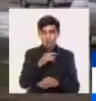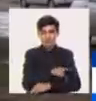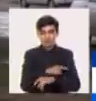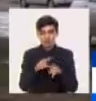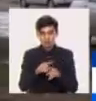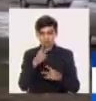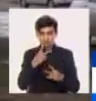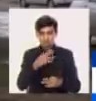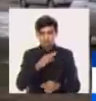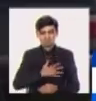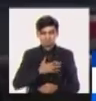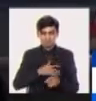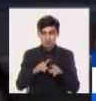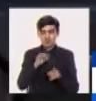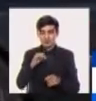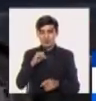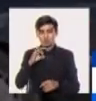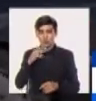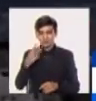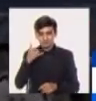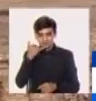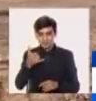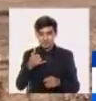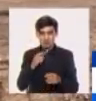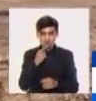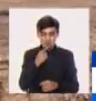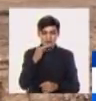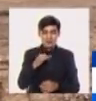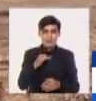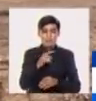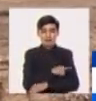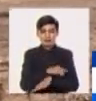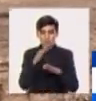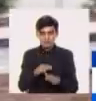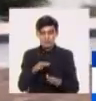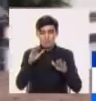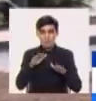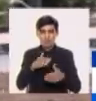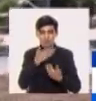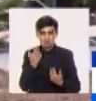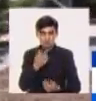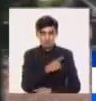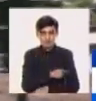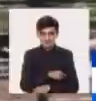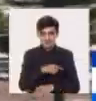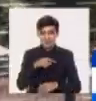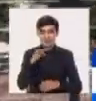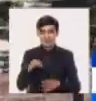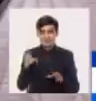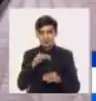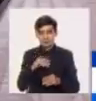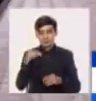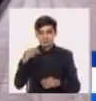Жедел жәрдемге хабарласу қиын, ауруханада орын жоқ. Індетпен күресті дәл осы екі саланың жұмысында кемшілік болмауы тиіс еді, деді